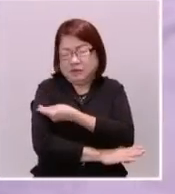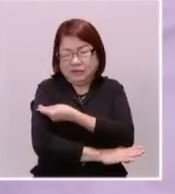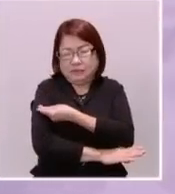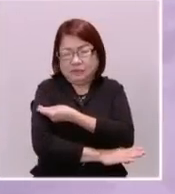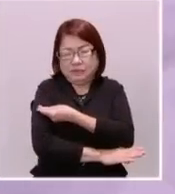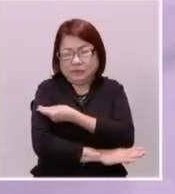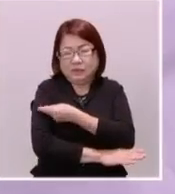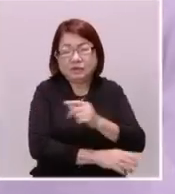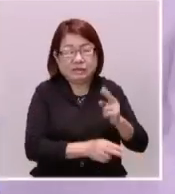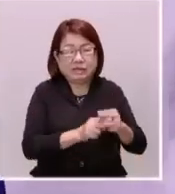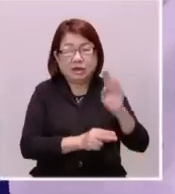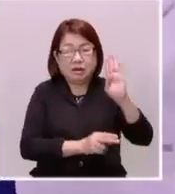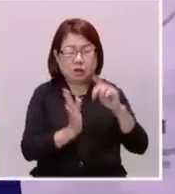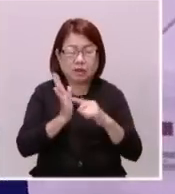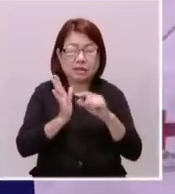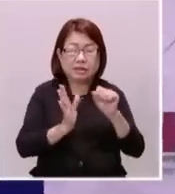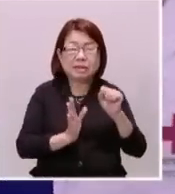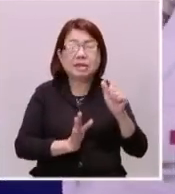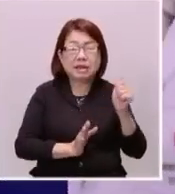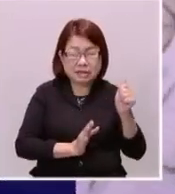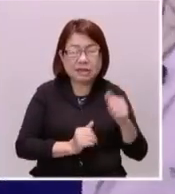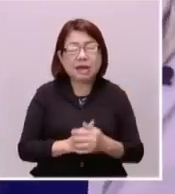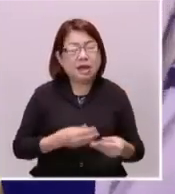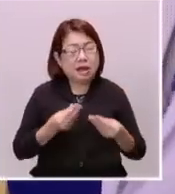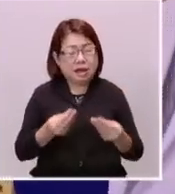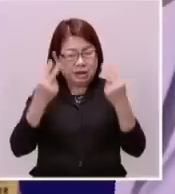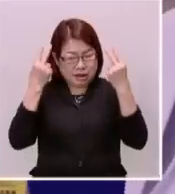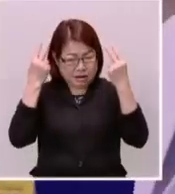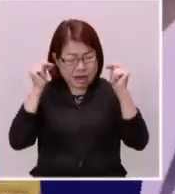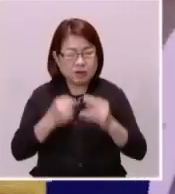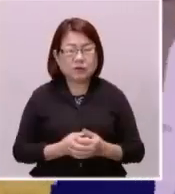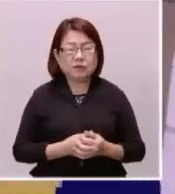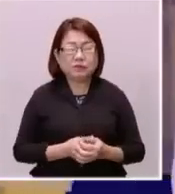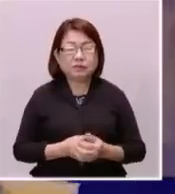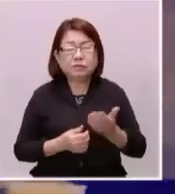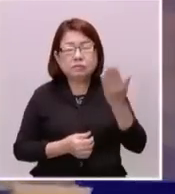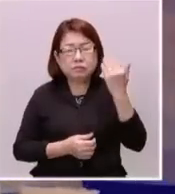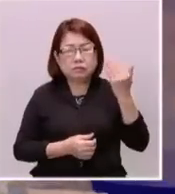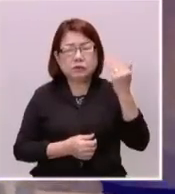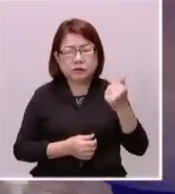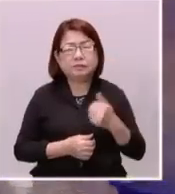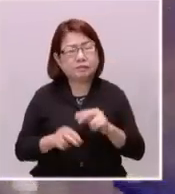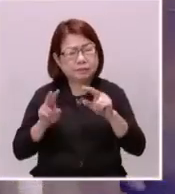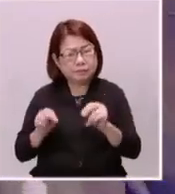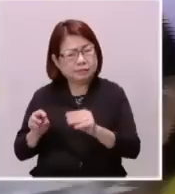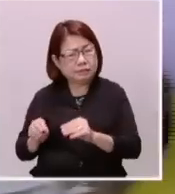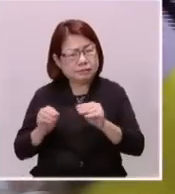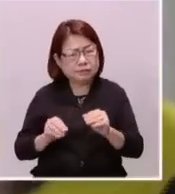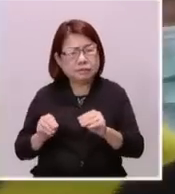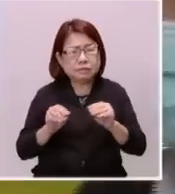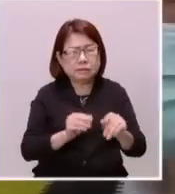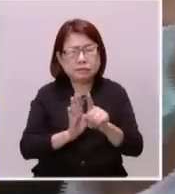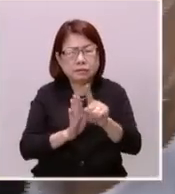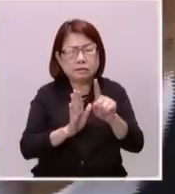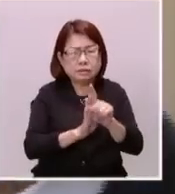ริษัท AstraZeneca เข็มแรกให้กับท่านนายกรัฐมนตรีครับหลังจากที่เลื่อนการฉีดมาแล้ว2ครั้งนะครับเนื่องจากว่า